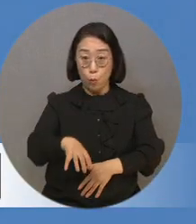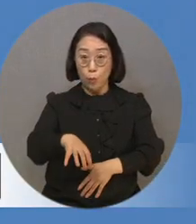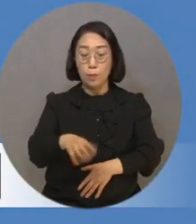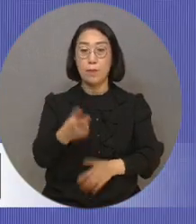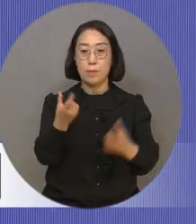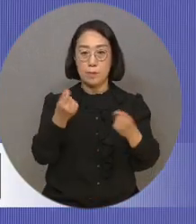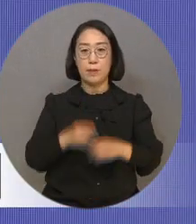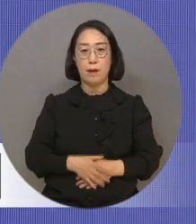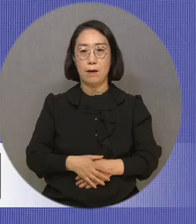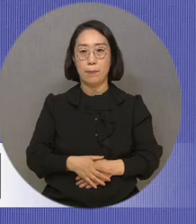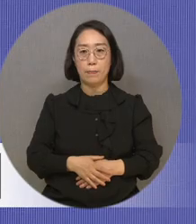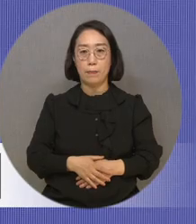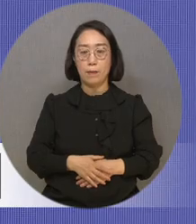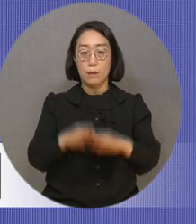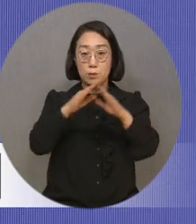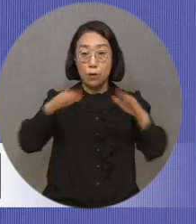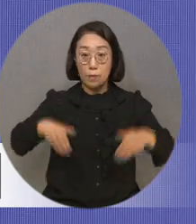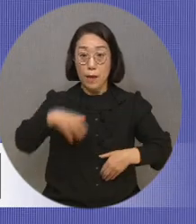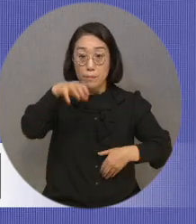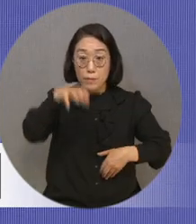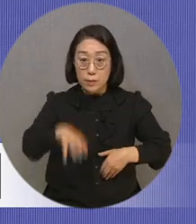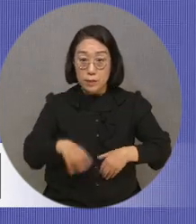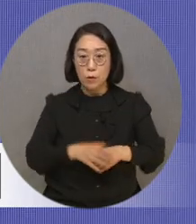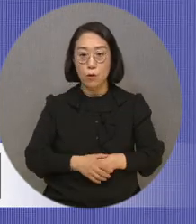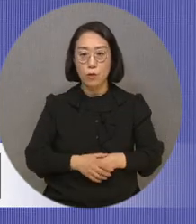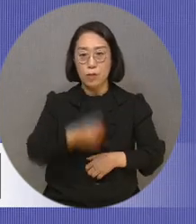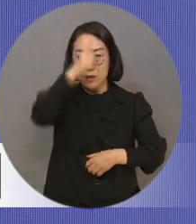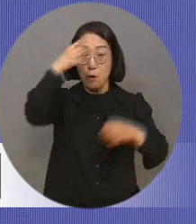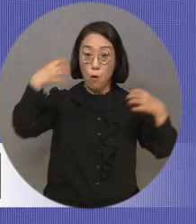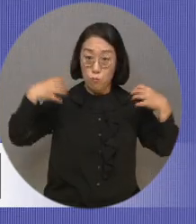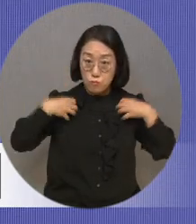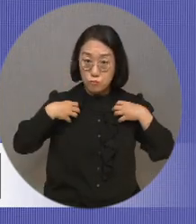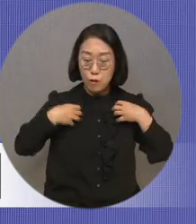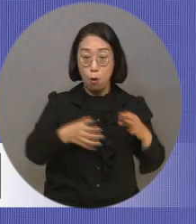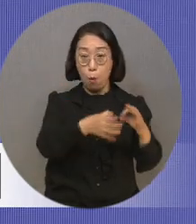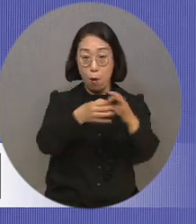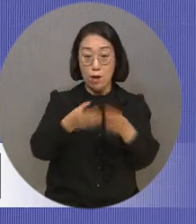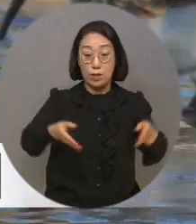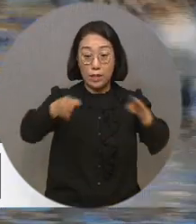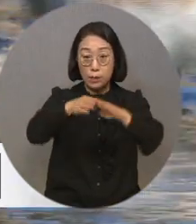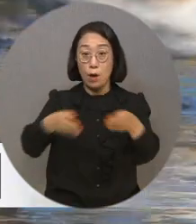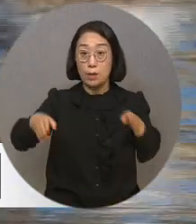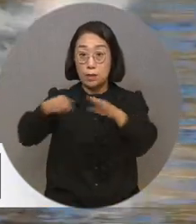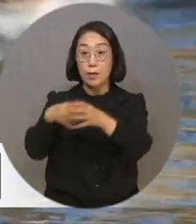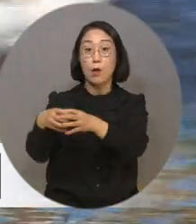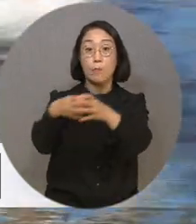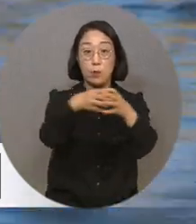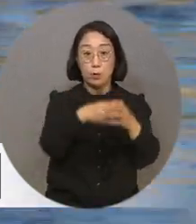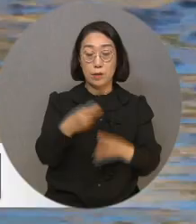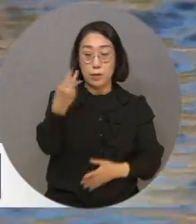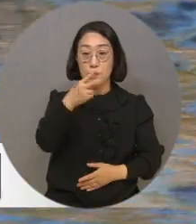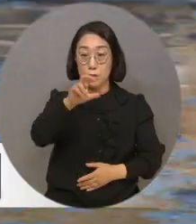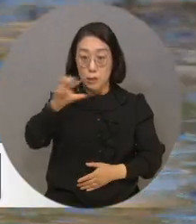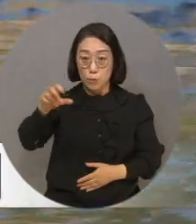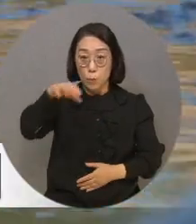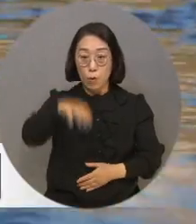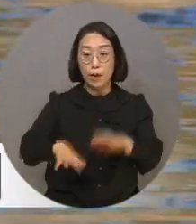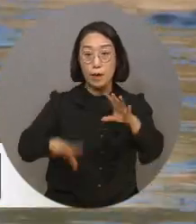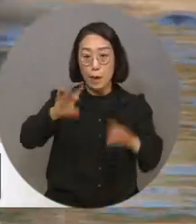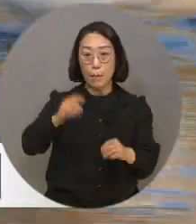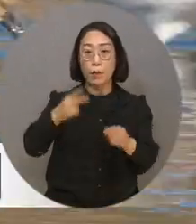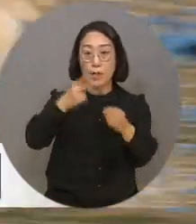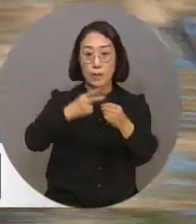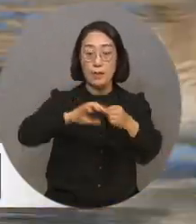기착지입니다. 전남도는 해양수산부, 문화재청 등 관련 기관과의 협력을 통해 2025년 한국의 갯벌